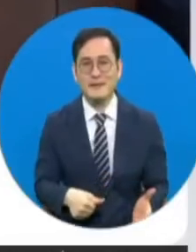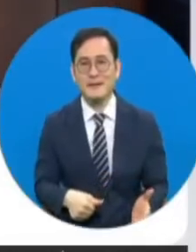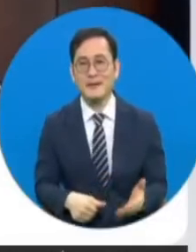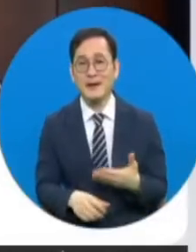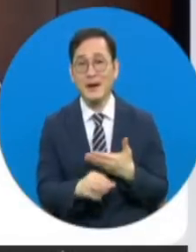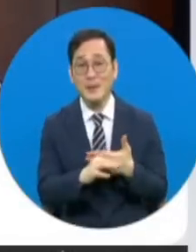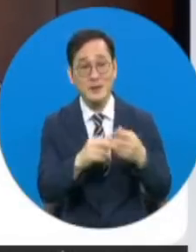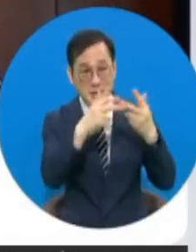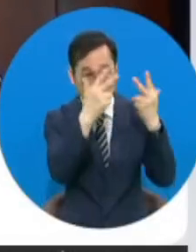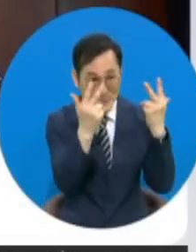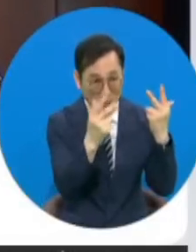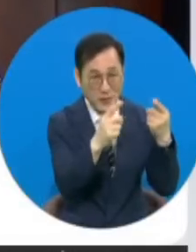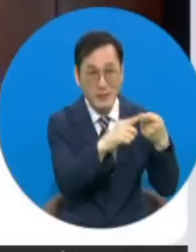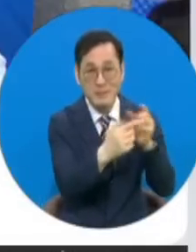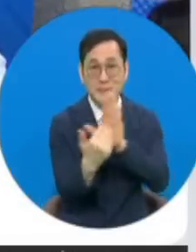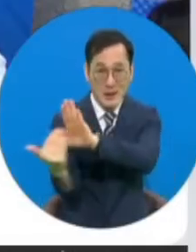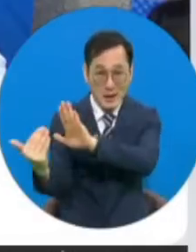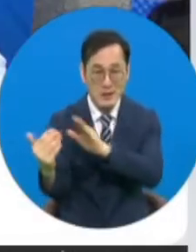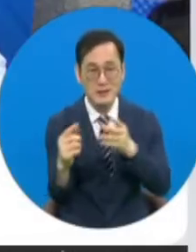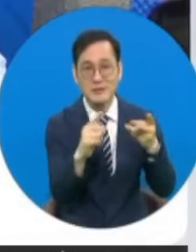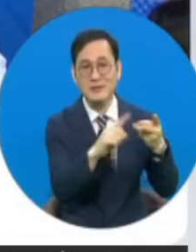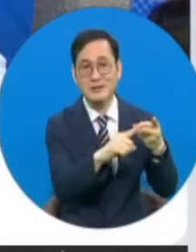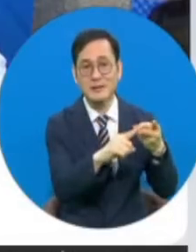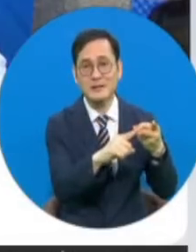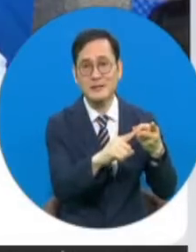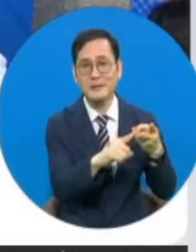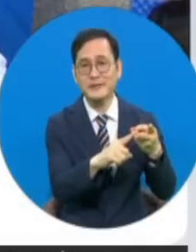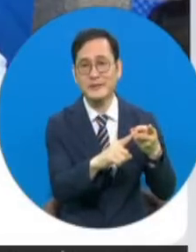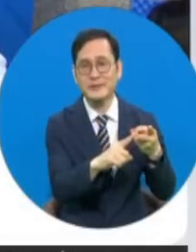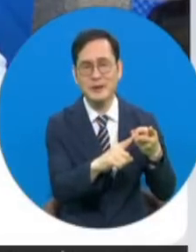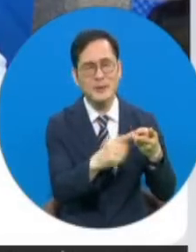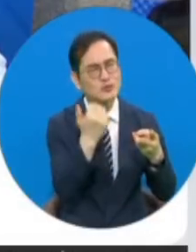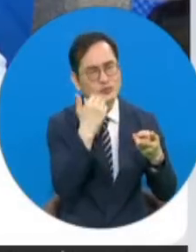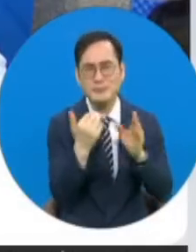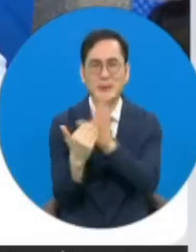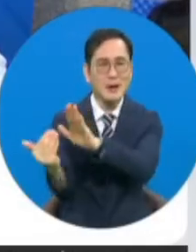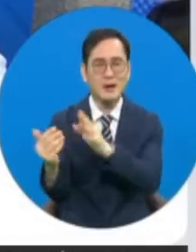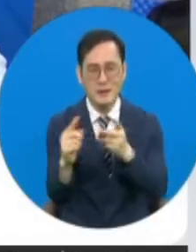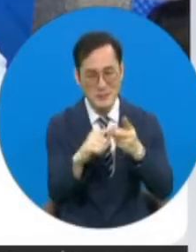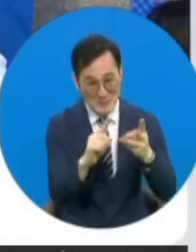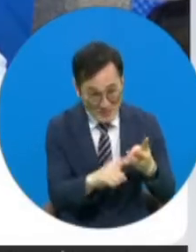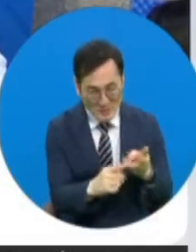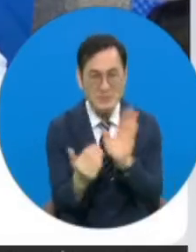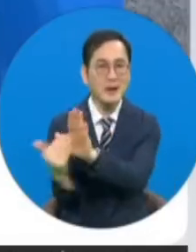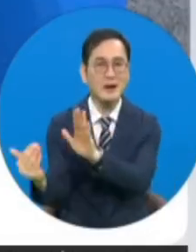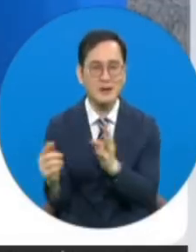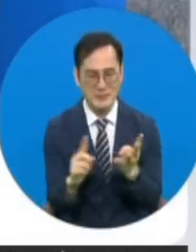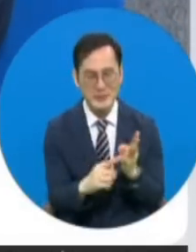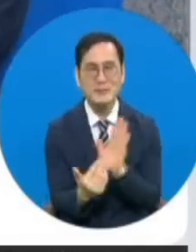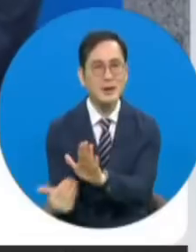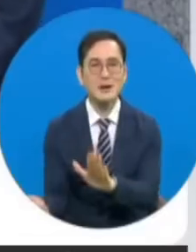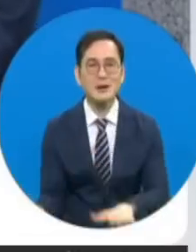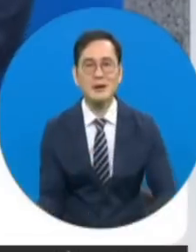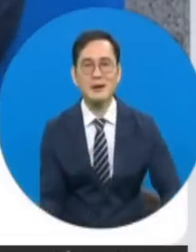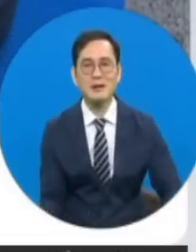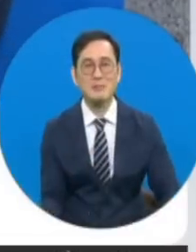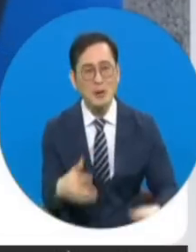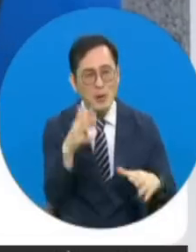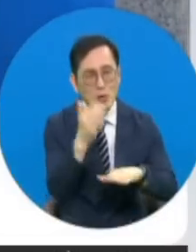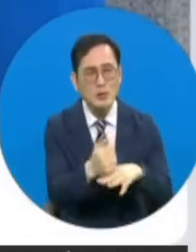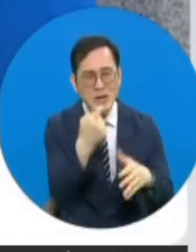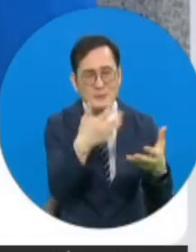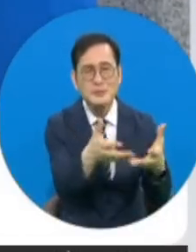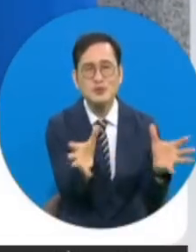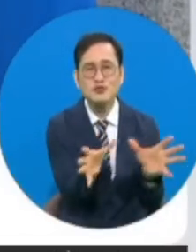대표의이어서 또 다른 방탄으로 민주당이 완전 줄어 쌓이는 거거든요 두 사람 이 자진 탈당해서 무소속이 됐지만 이성만